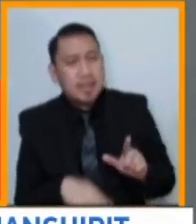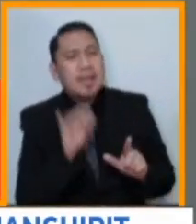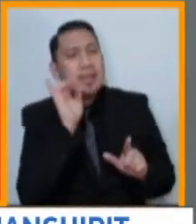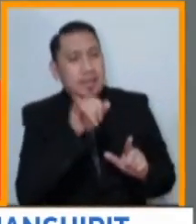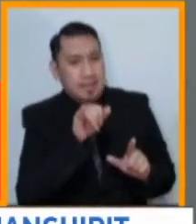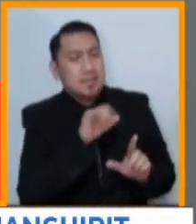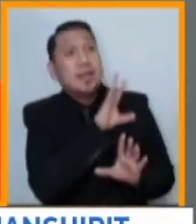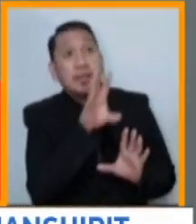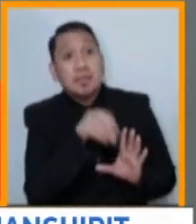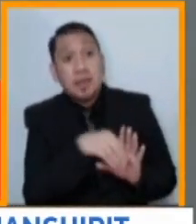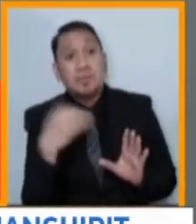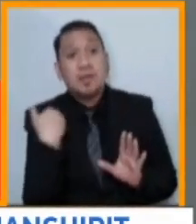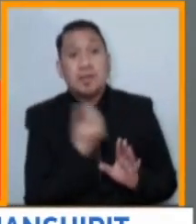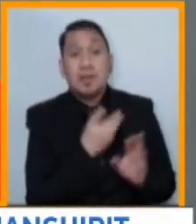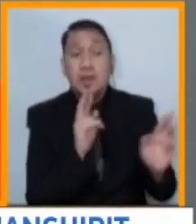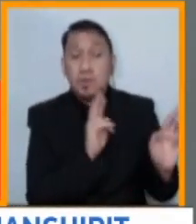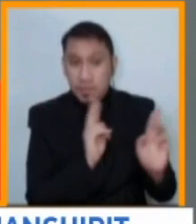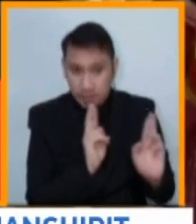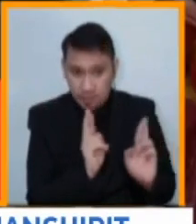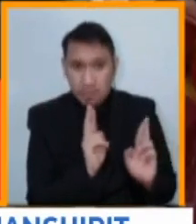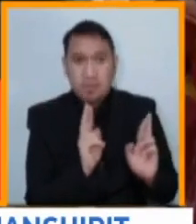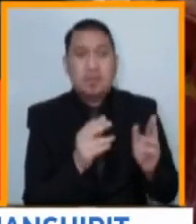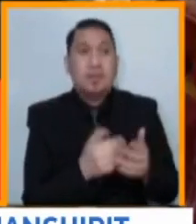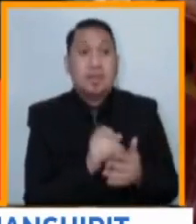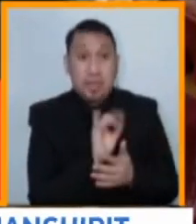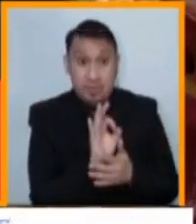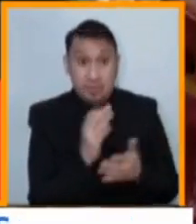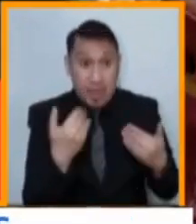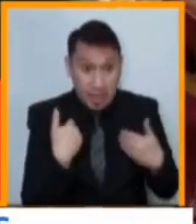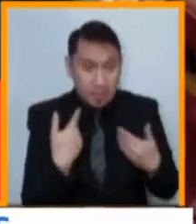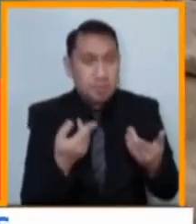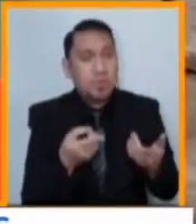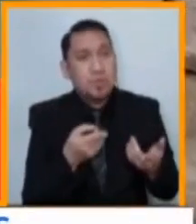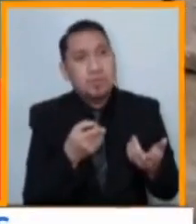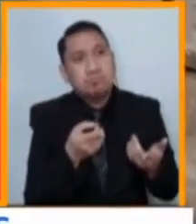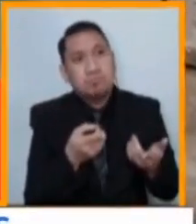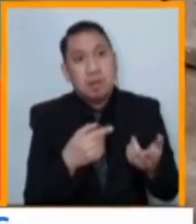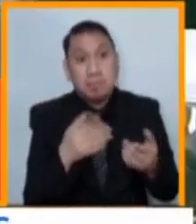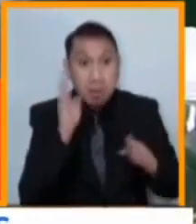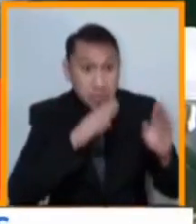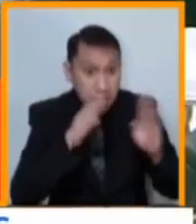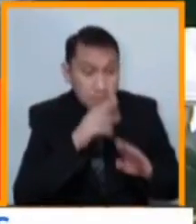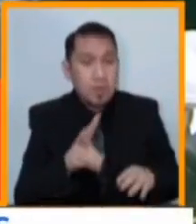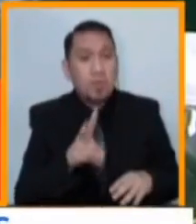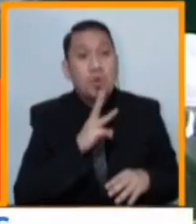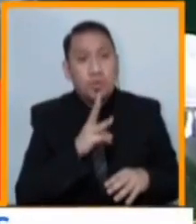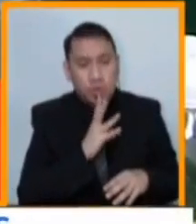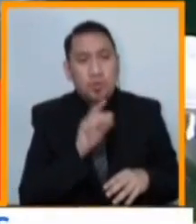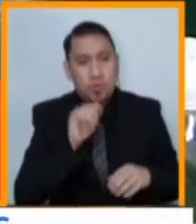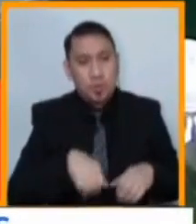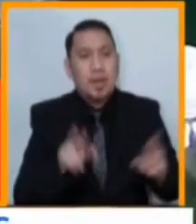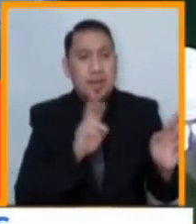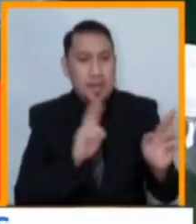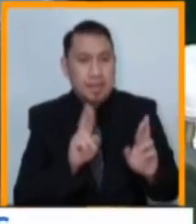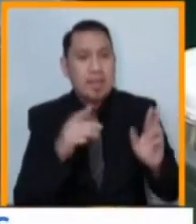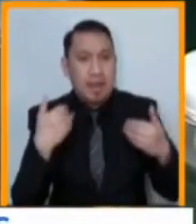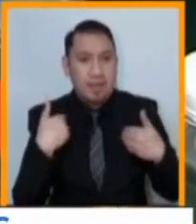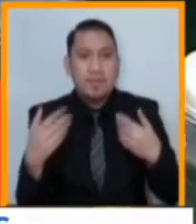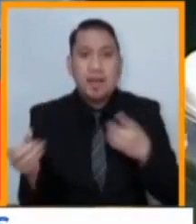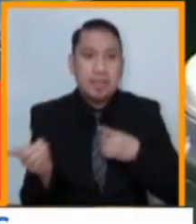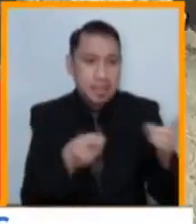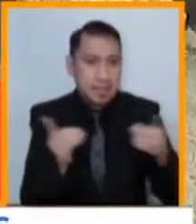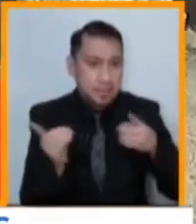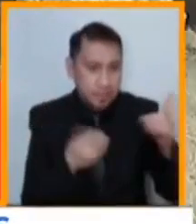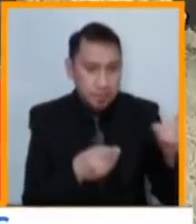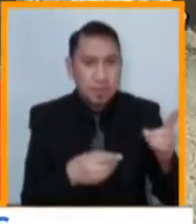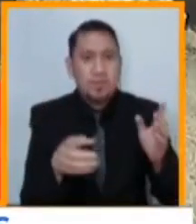konsesyonaryo no, kung sakali po magkakaroon ng karagdagang pangangailangan ng tubig kagaya nga po ng mga deep wells at